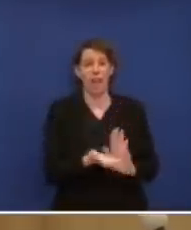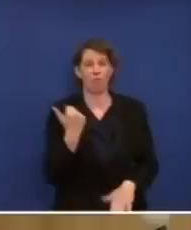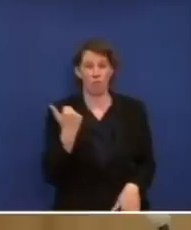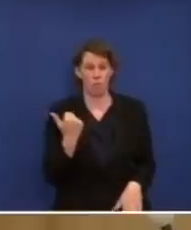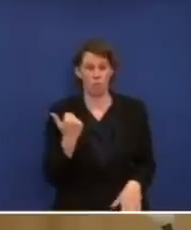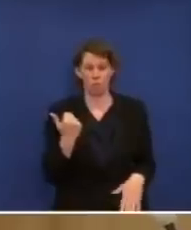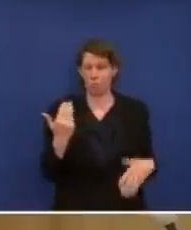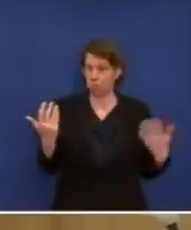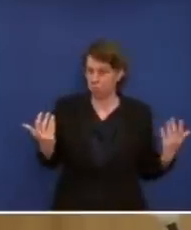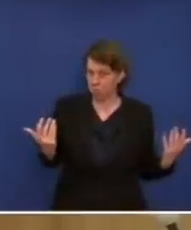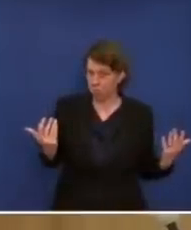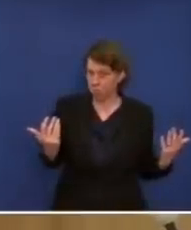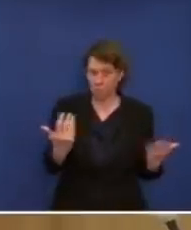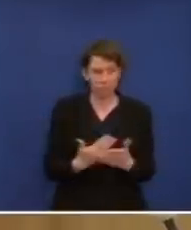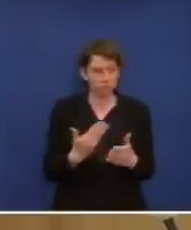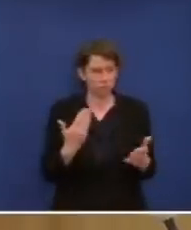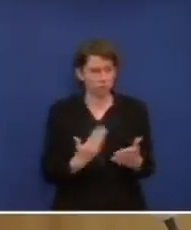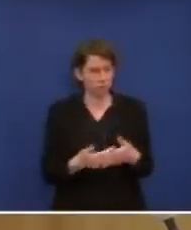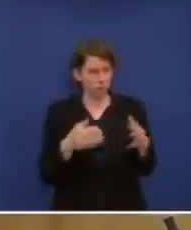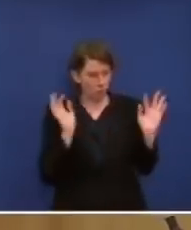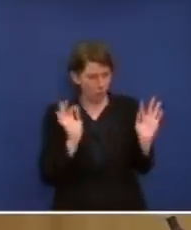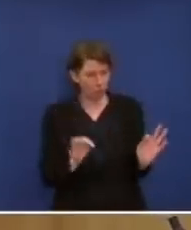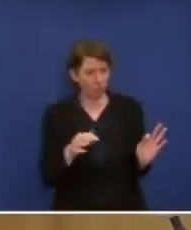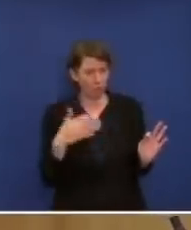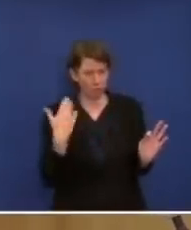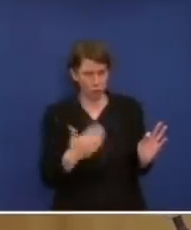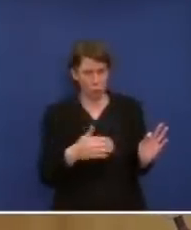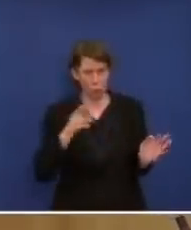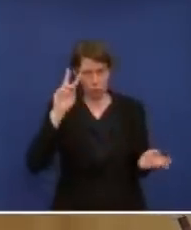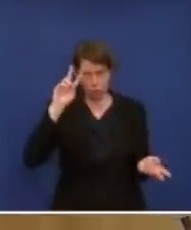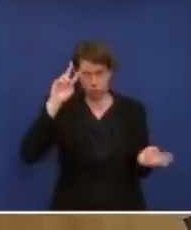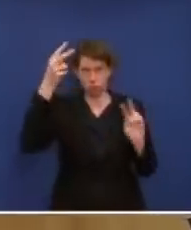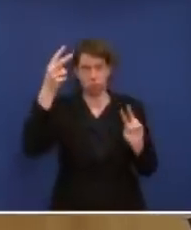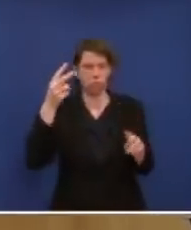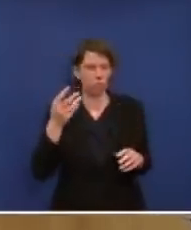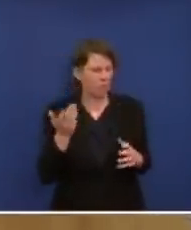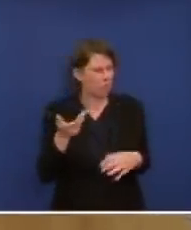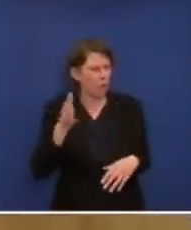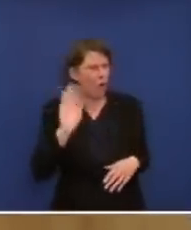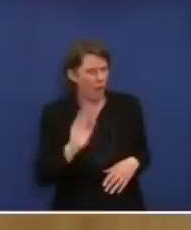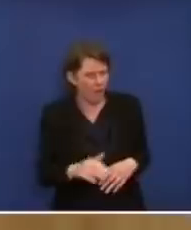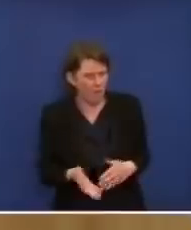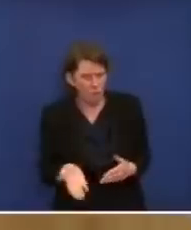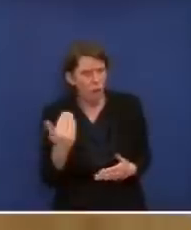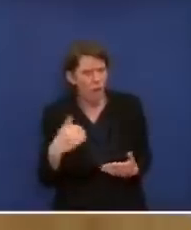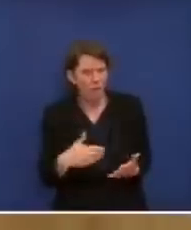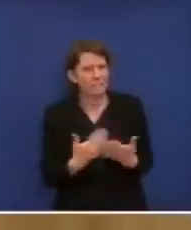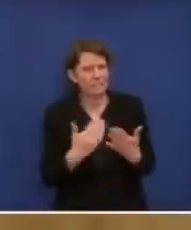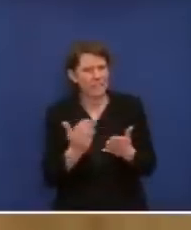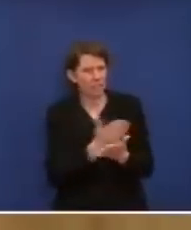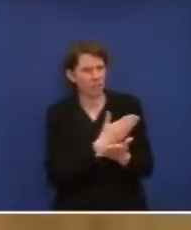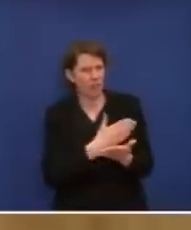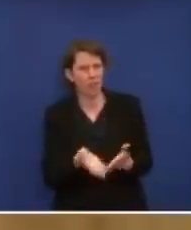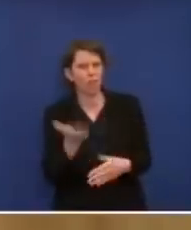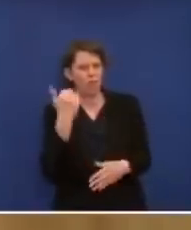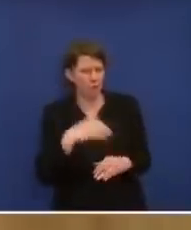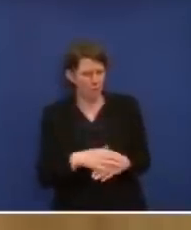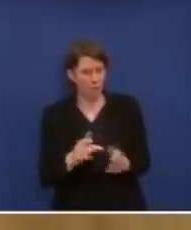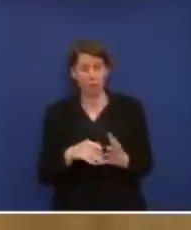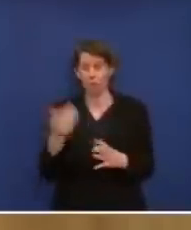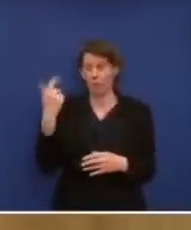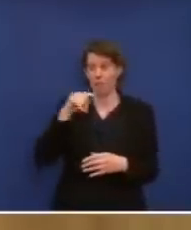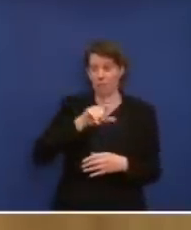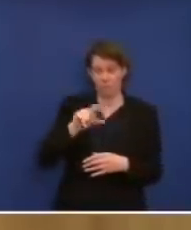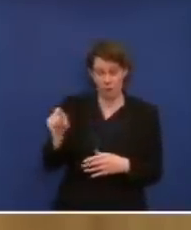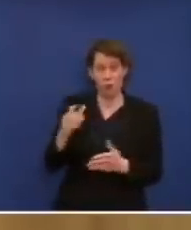ist. Woher kommt diese plötzliche, ich will nicht sagen Sinneswandel, aber woher kommt diese Nachricht, woher diese Entscheidung, nachdem ja letzte Woche